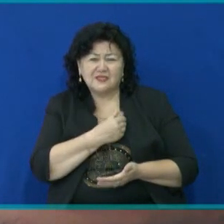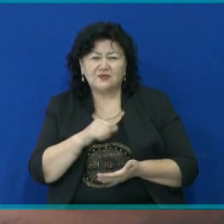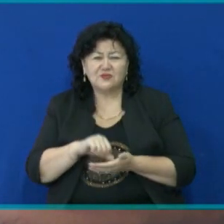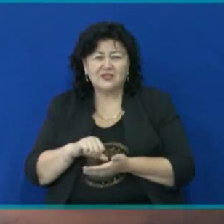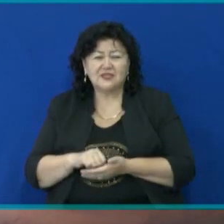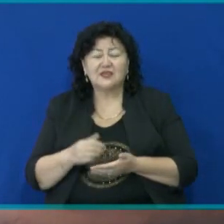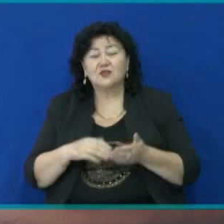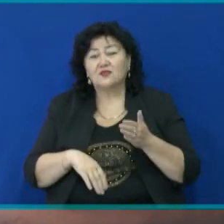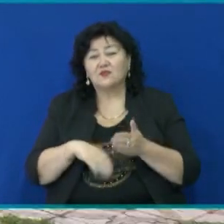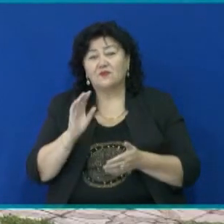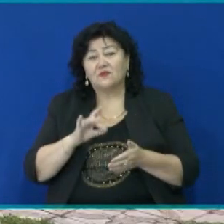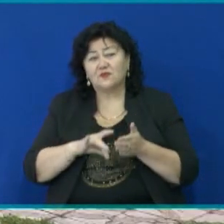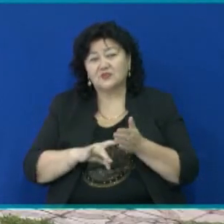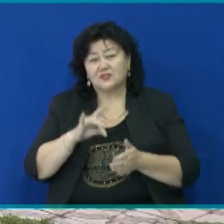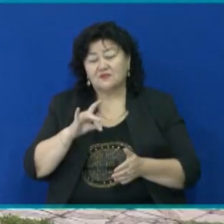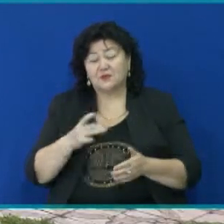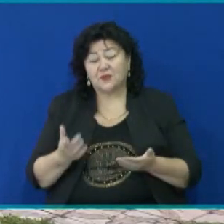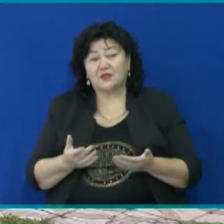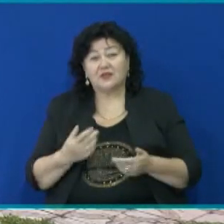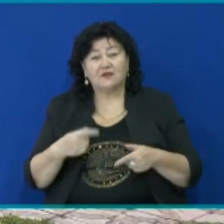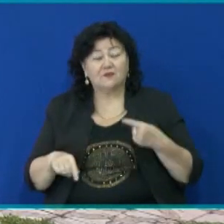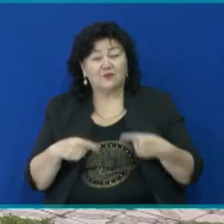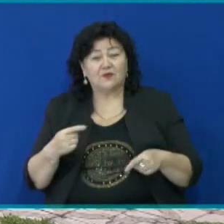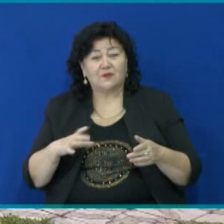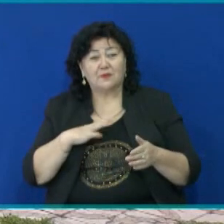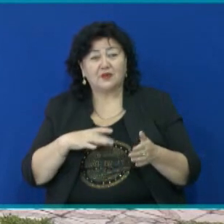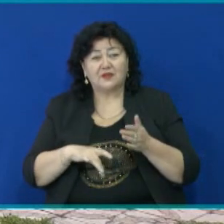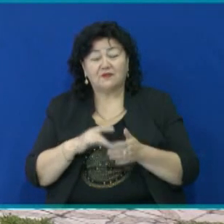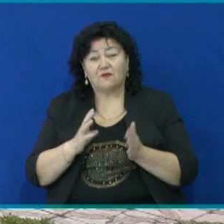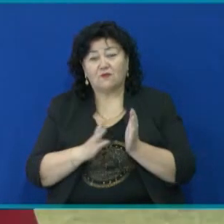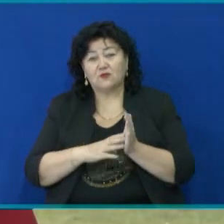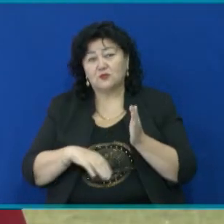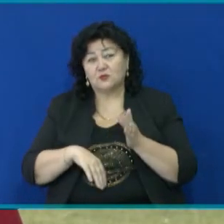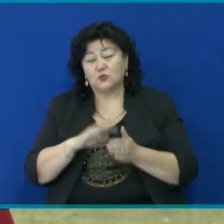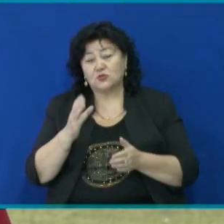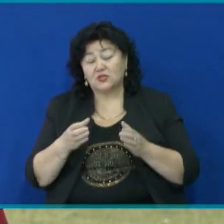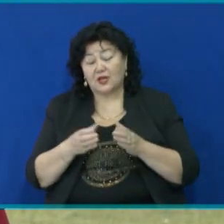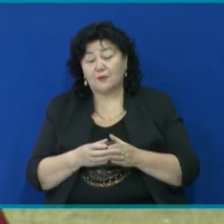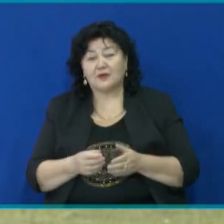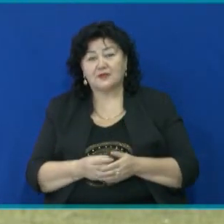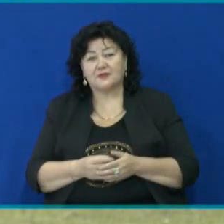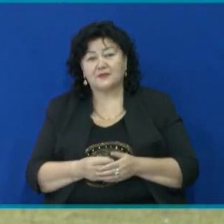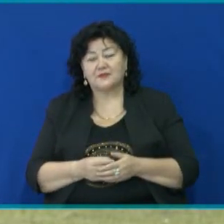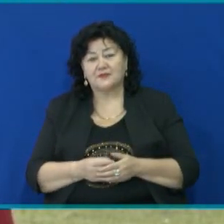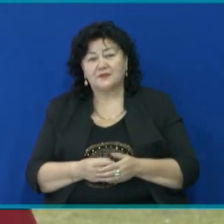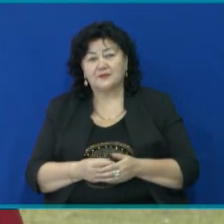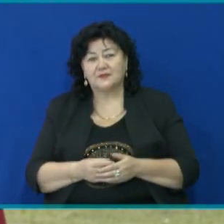прошли лучшие команды. В частности, в соревнованиях по футболу было отобрано 8 лучших команд.